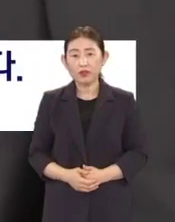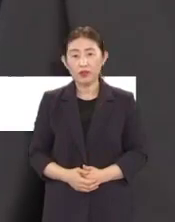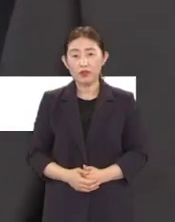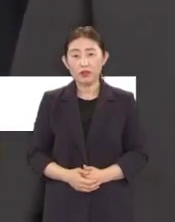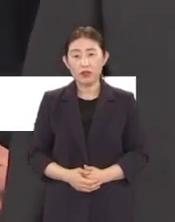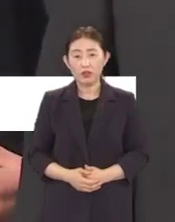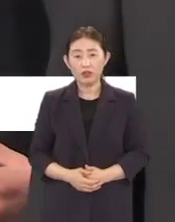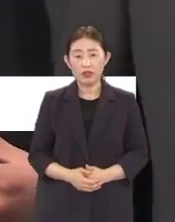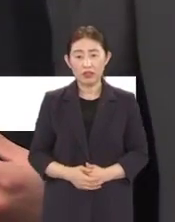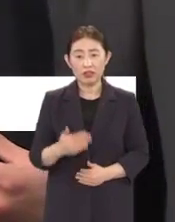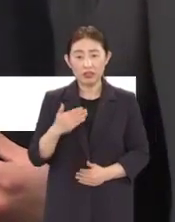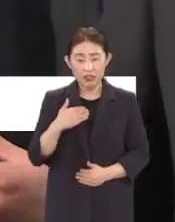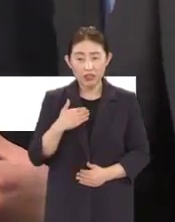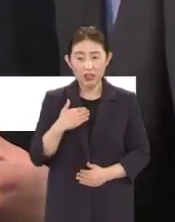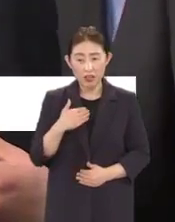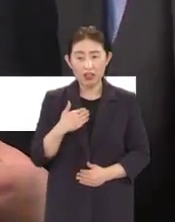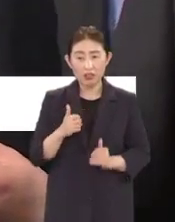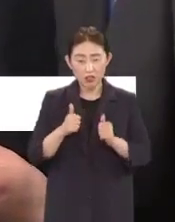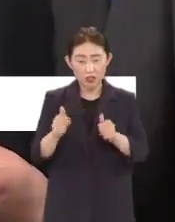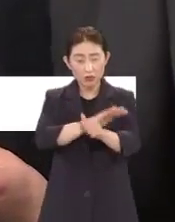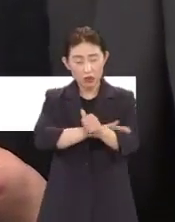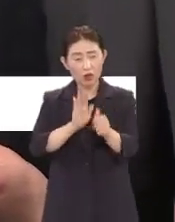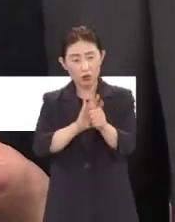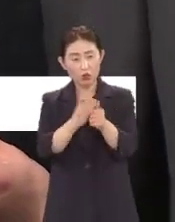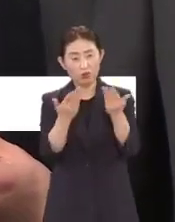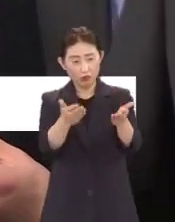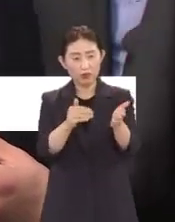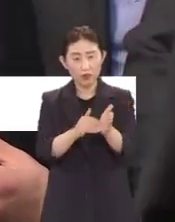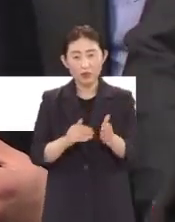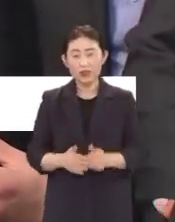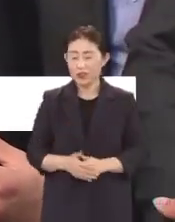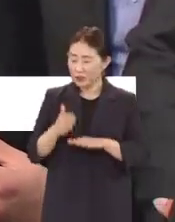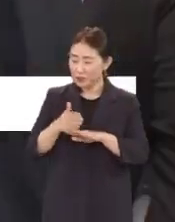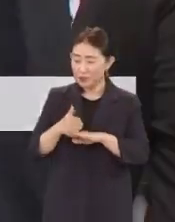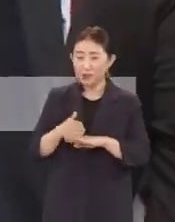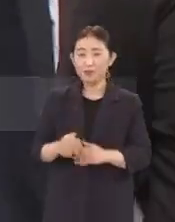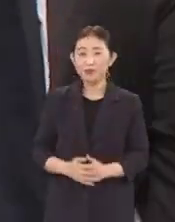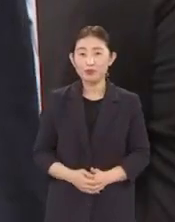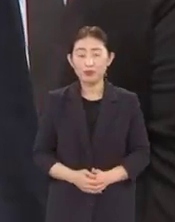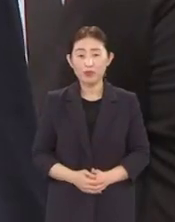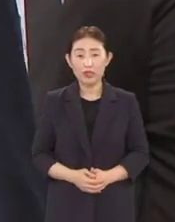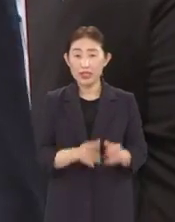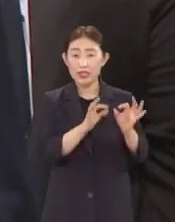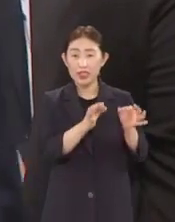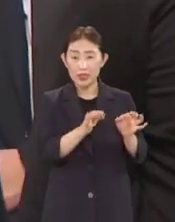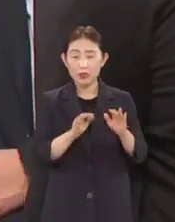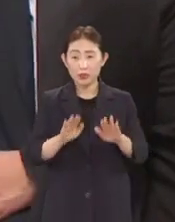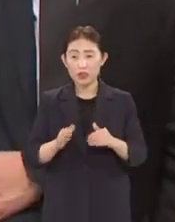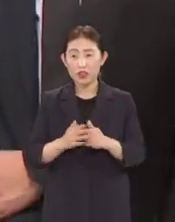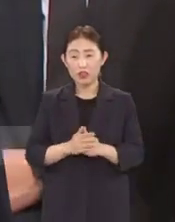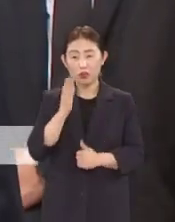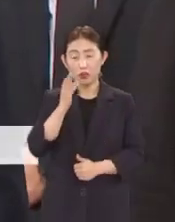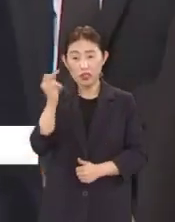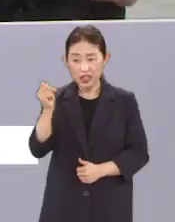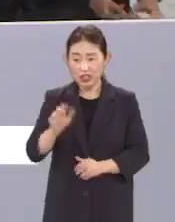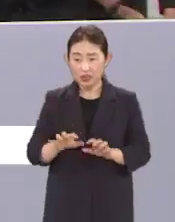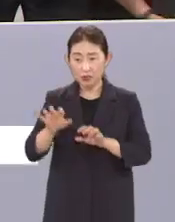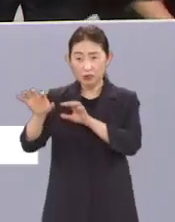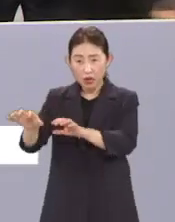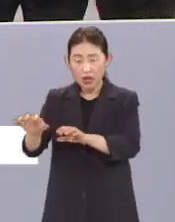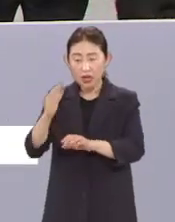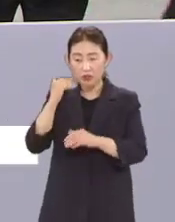제가 할 수 있는 역할을 열심히 잘 뒷받침 하도록 하겠습니다 감사합니다 김 대표는 현충원 대신 울산을 찾아